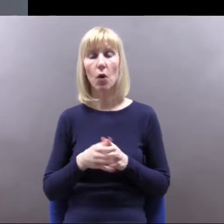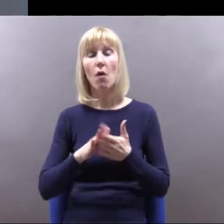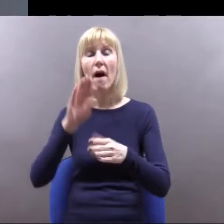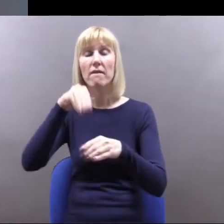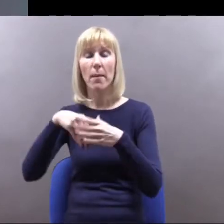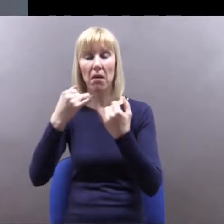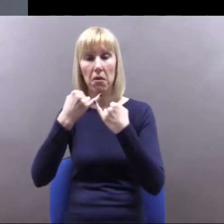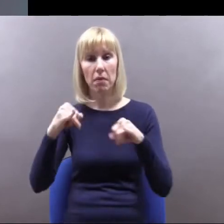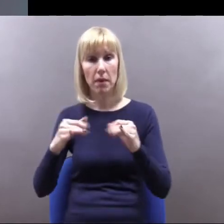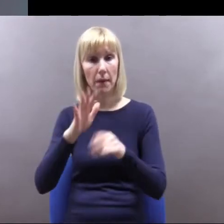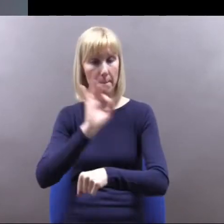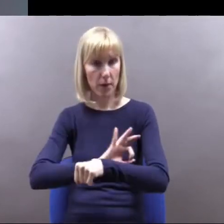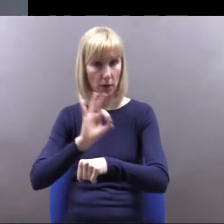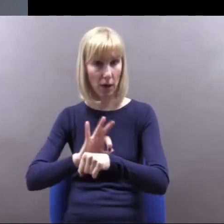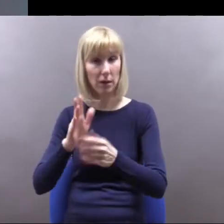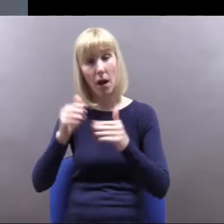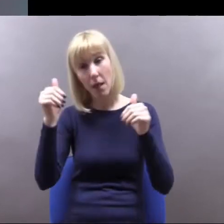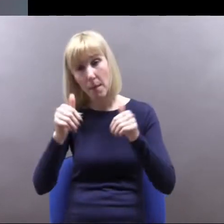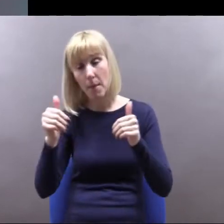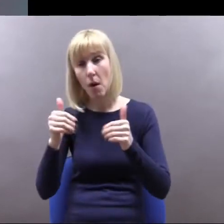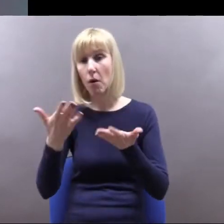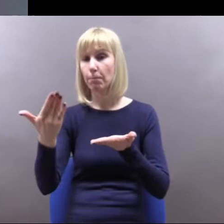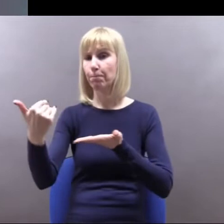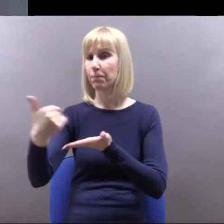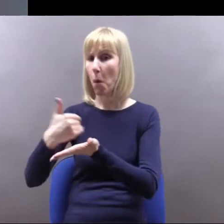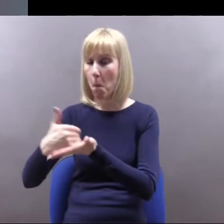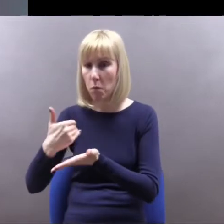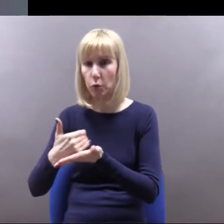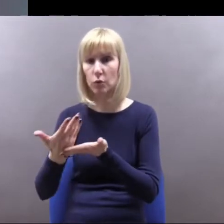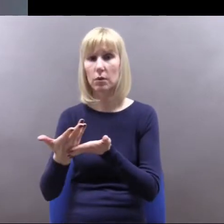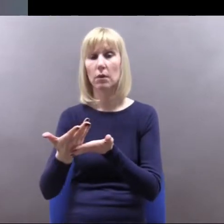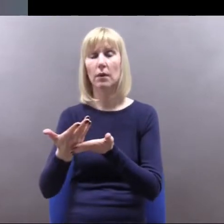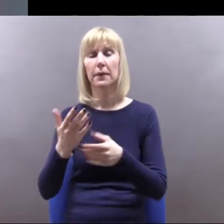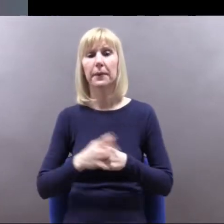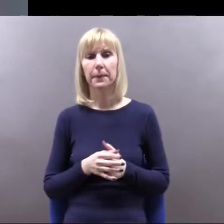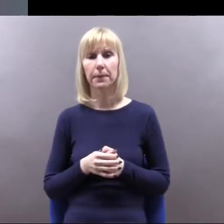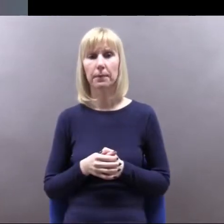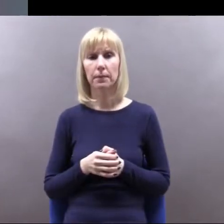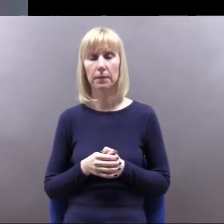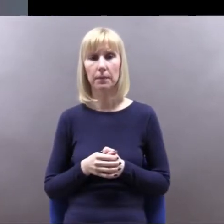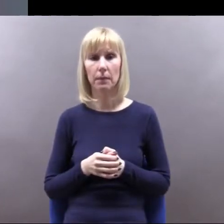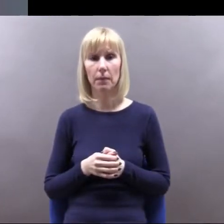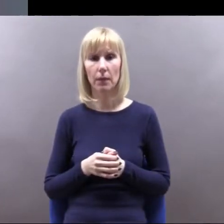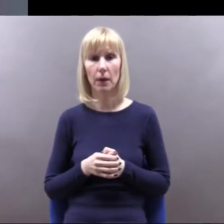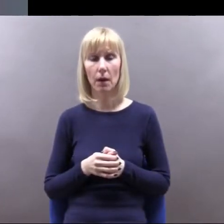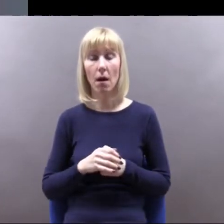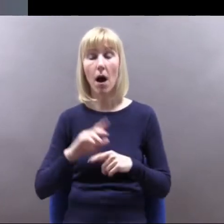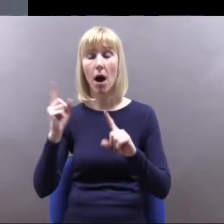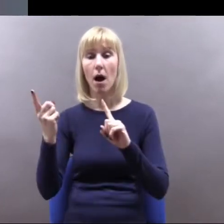zrealizowane zostały w ramach innych projektów, ale mogą się przydać również nam